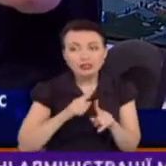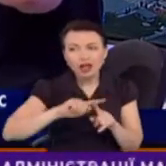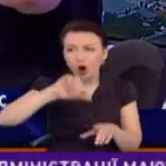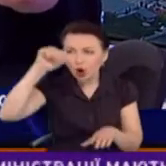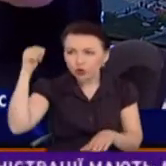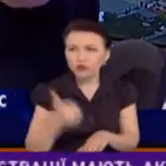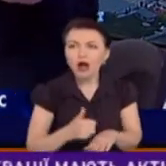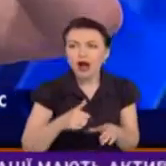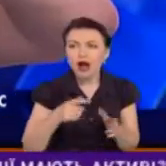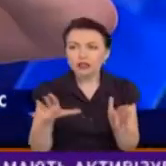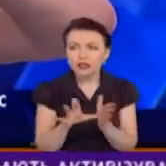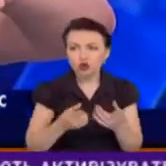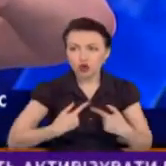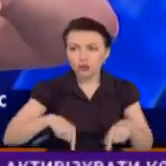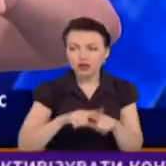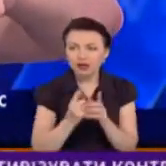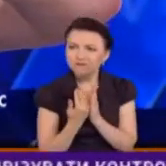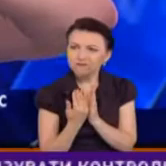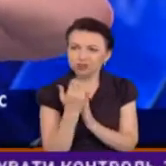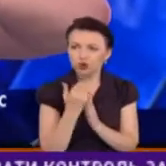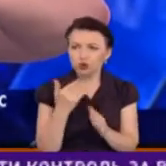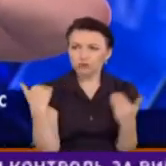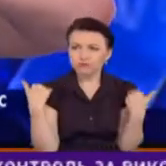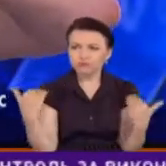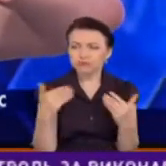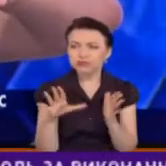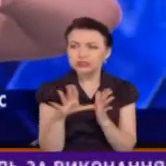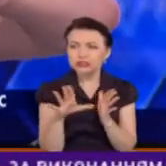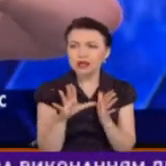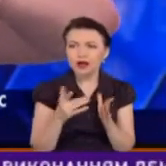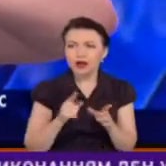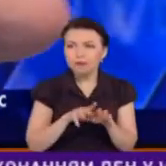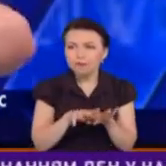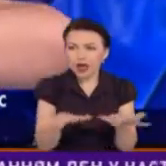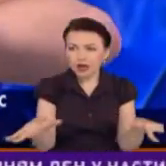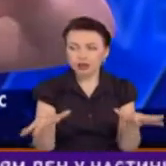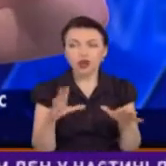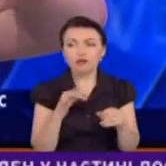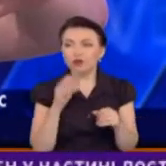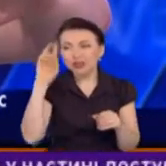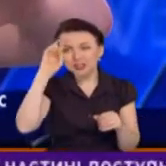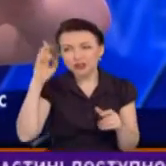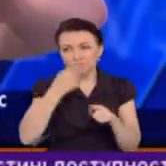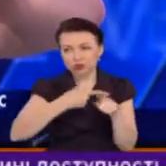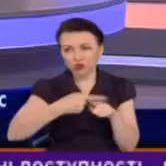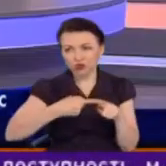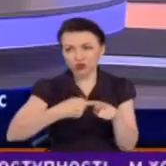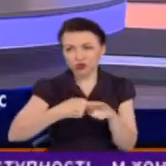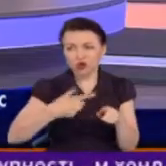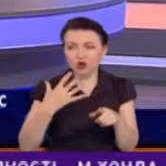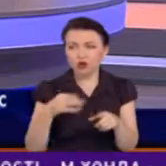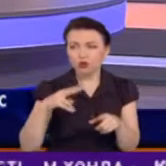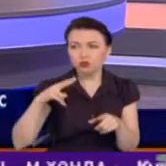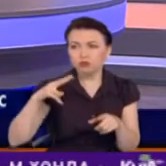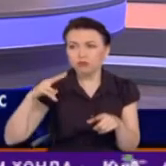енергетична компанія, це високовольтні мережі. Вона, не мов би, ну, поки що державна, але вже така не дуже державна, бо вона вже ПАТ,